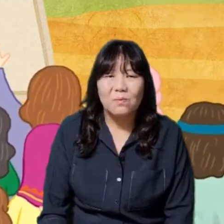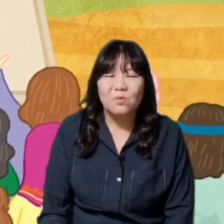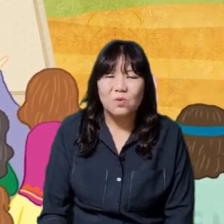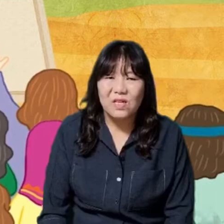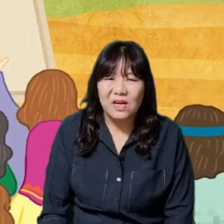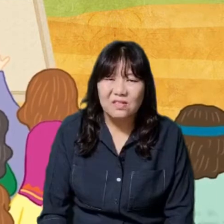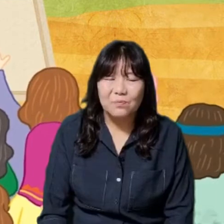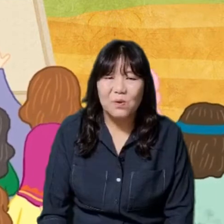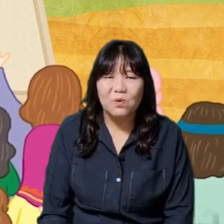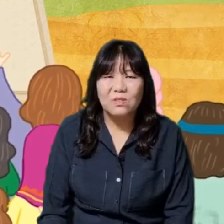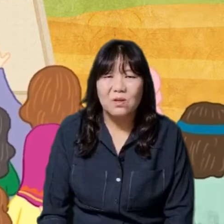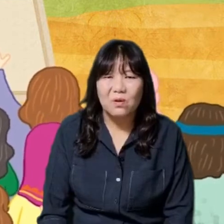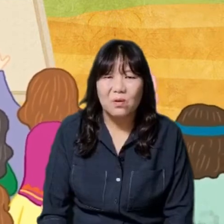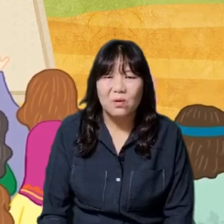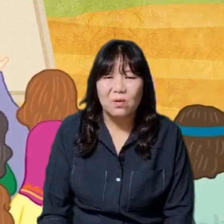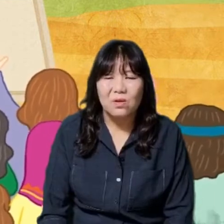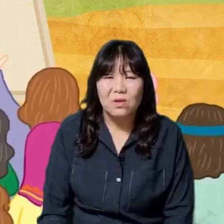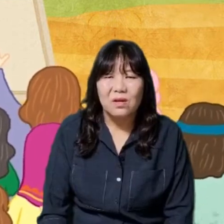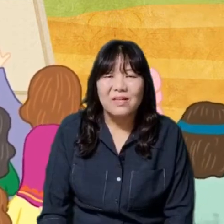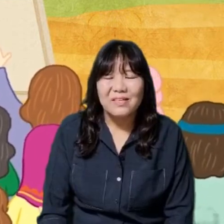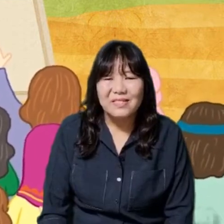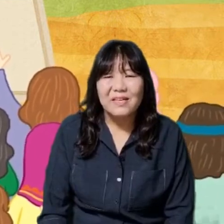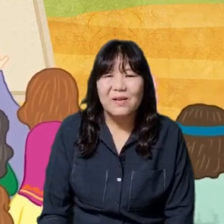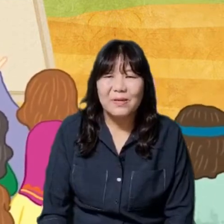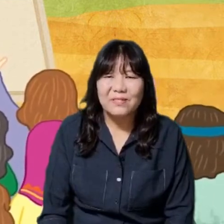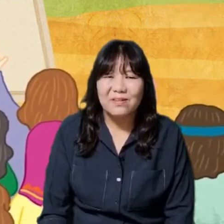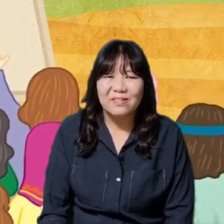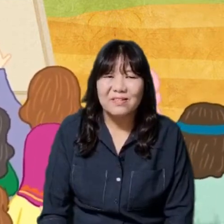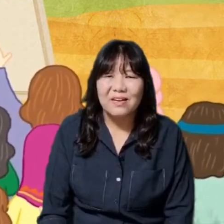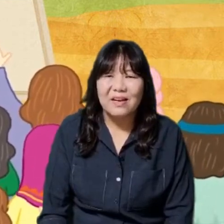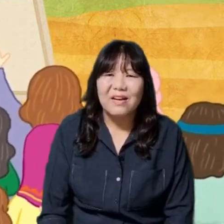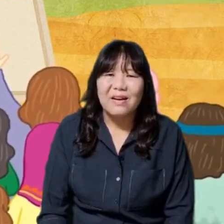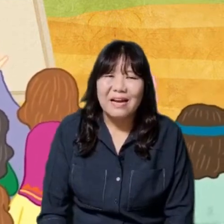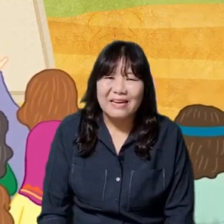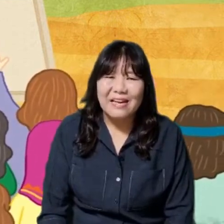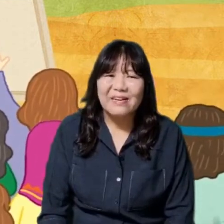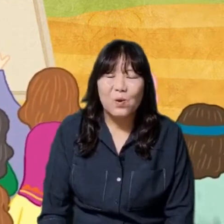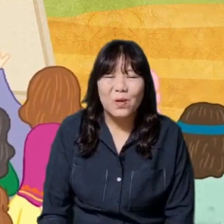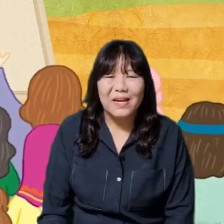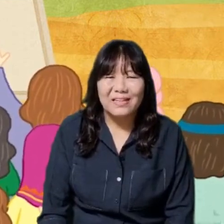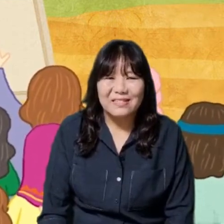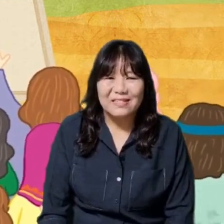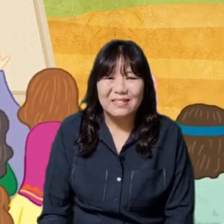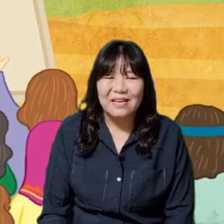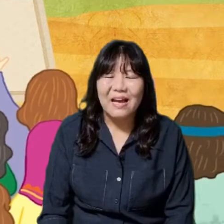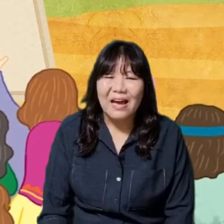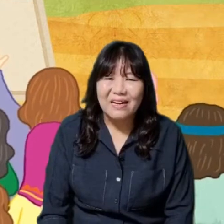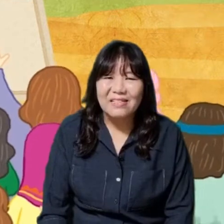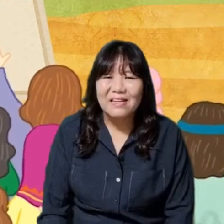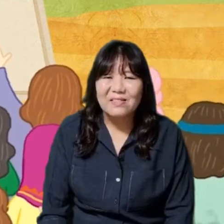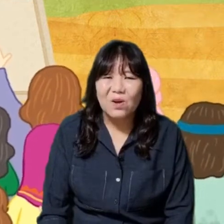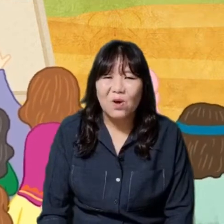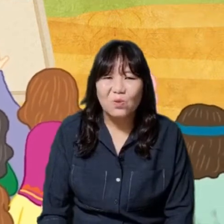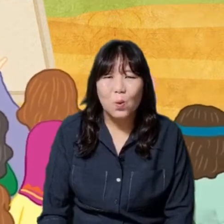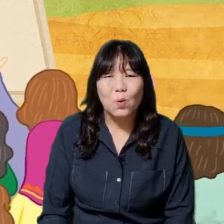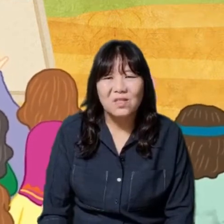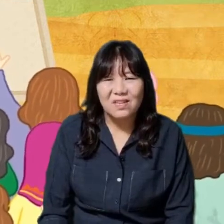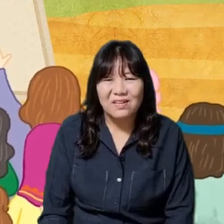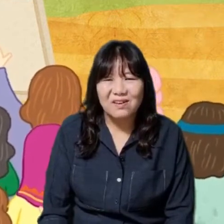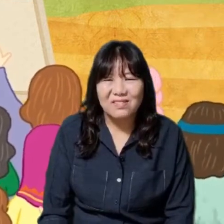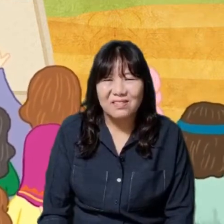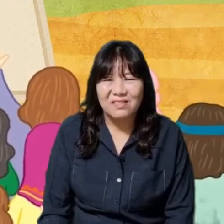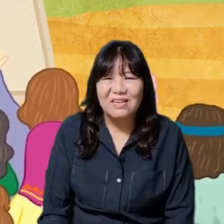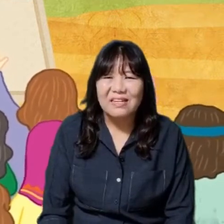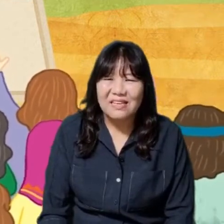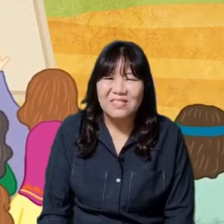이방인들처럼 세상을 살고 있어요. 이스라엘 백성은 가난에 오기까지 하나님께서